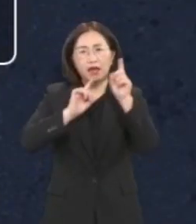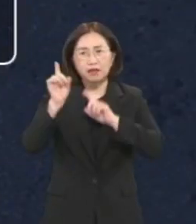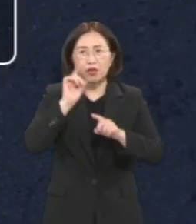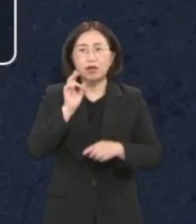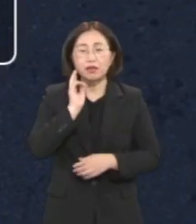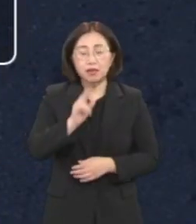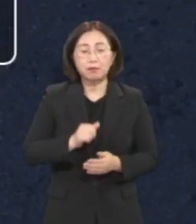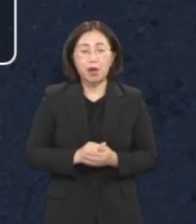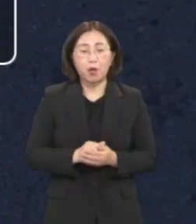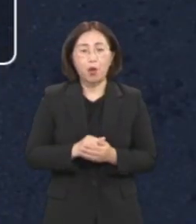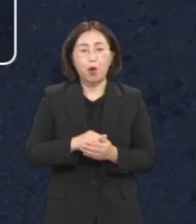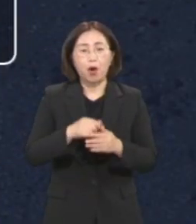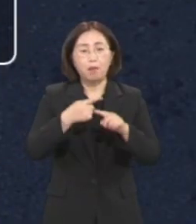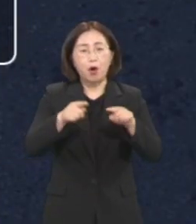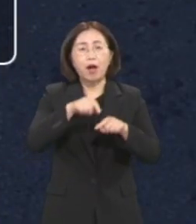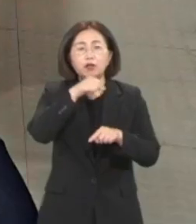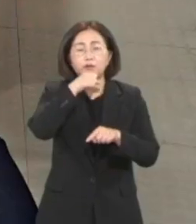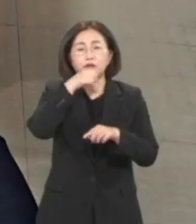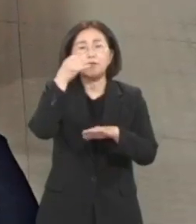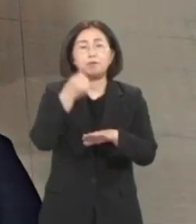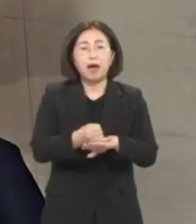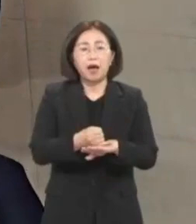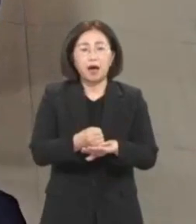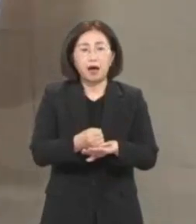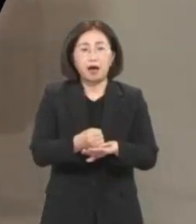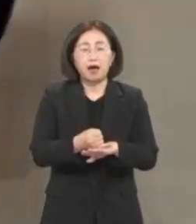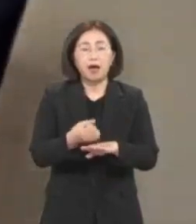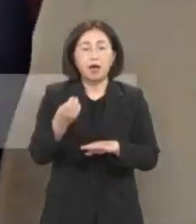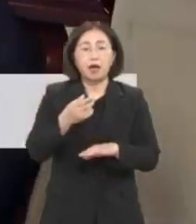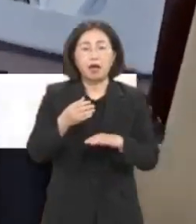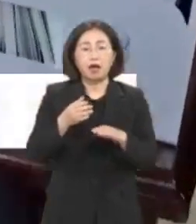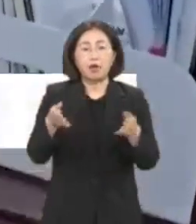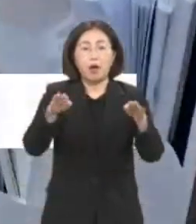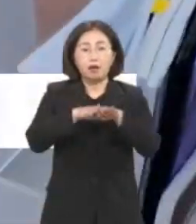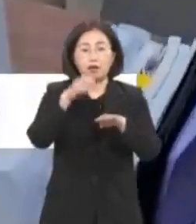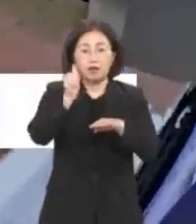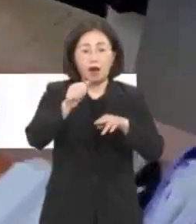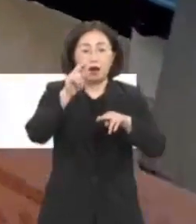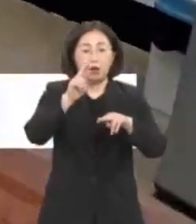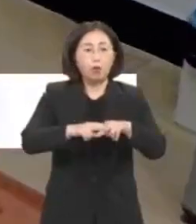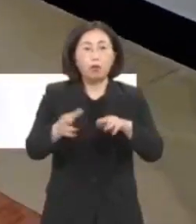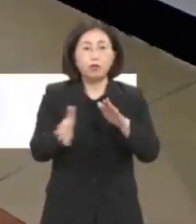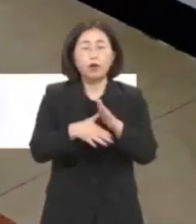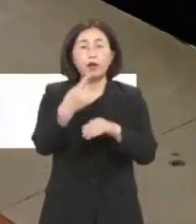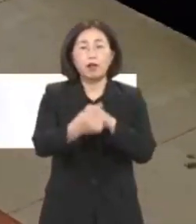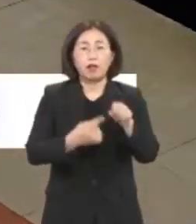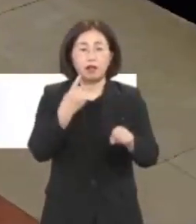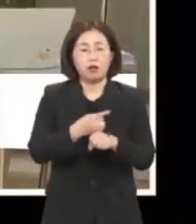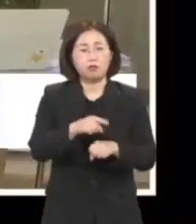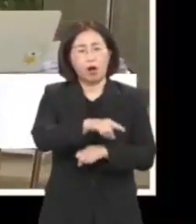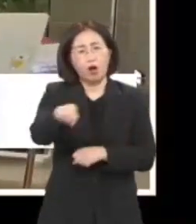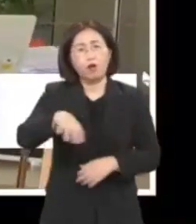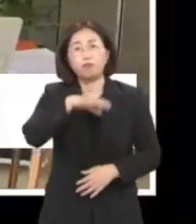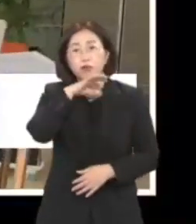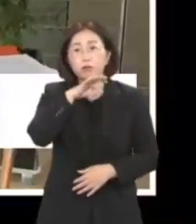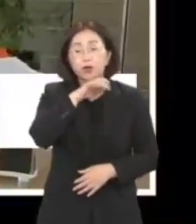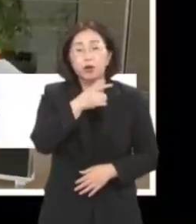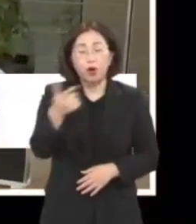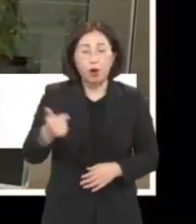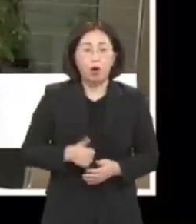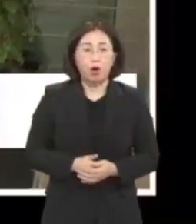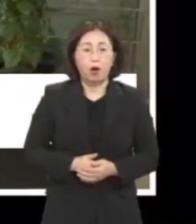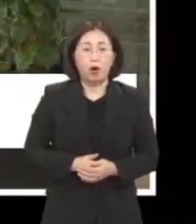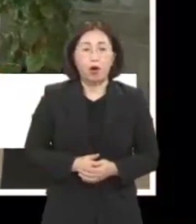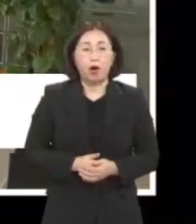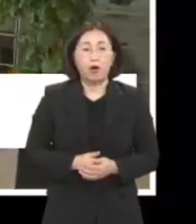서비스 평가에서 낙제점을 받았지만 관장 공석이 1년 가까이 이어지면서 불만이 속출했습니다 이런 내용을